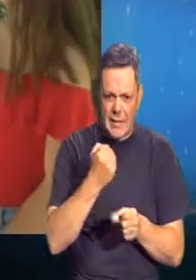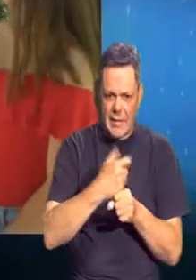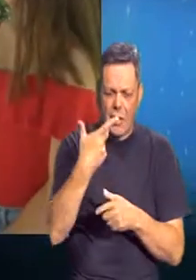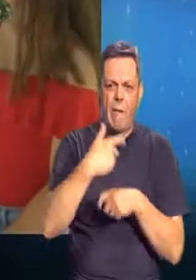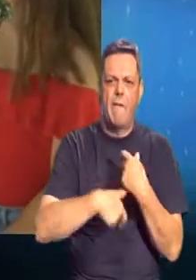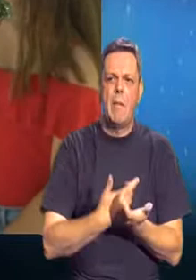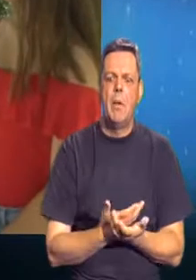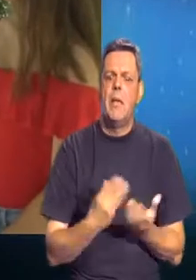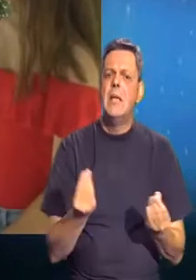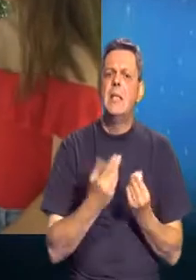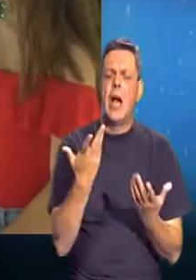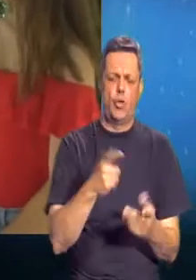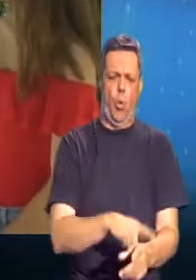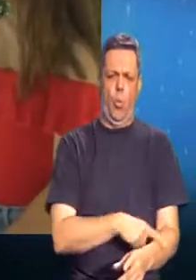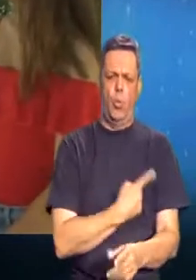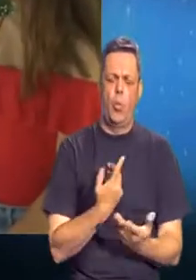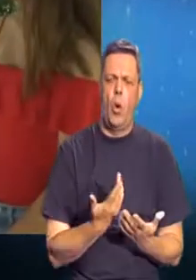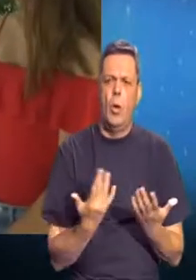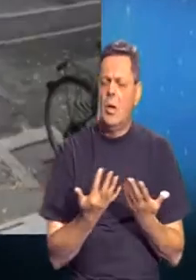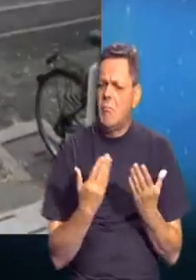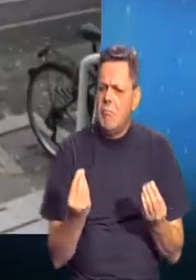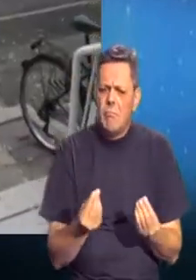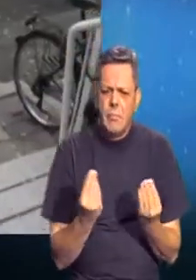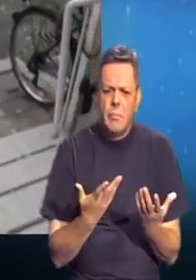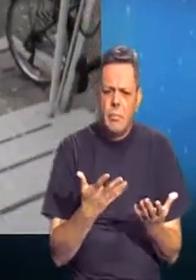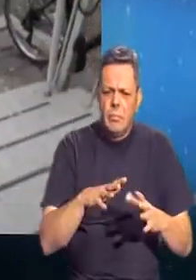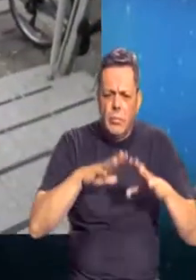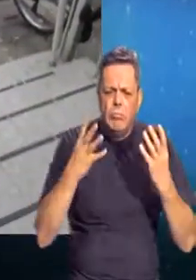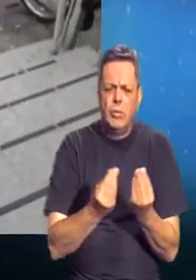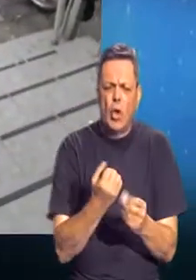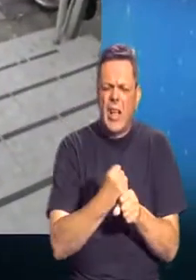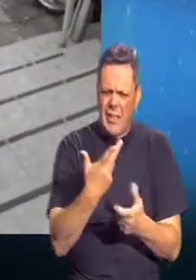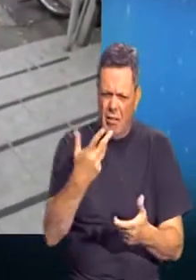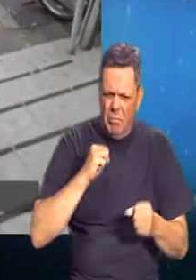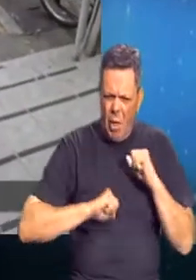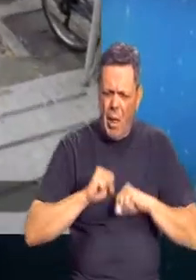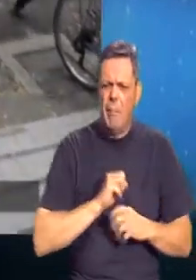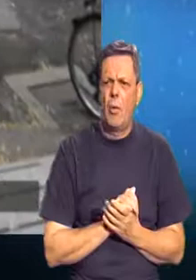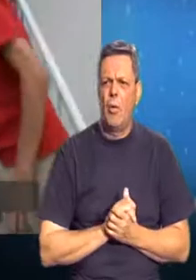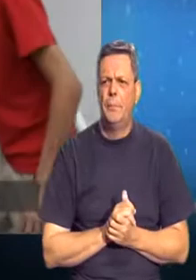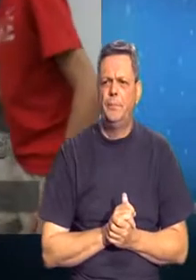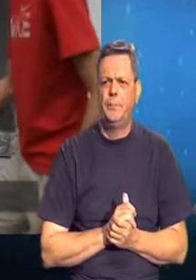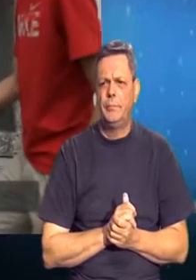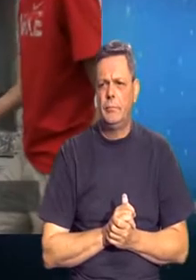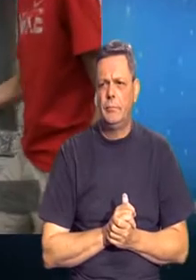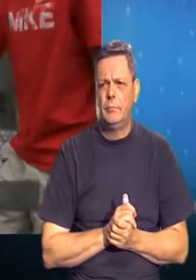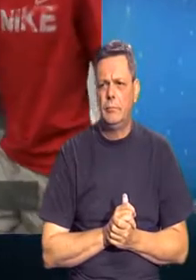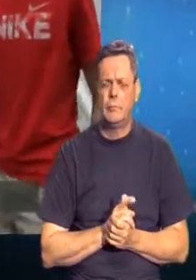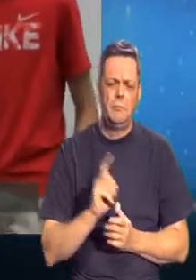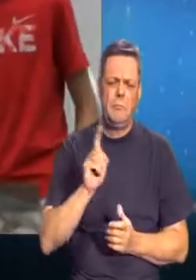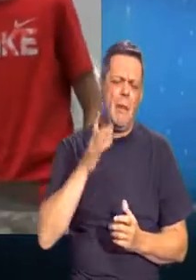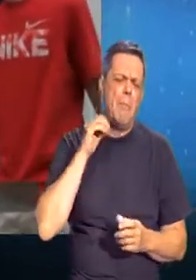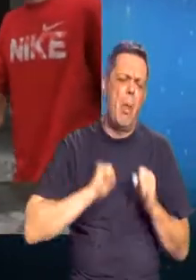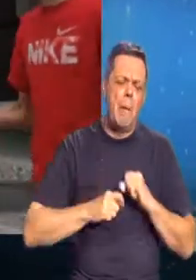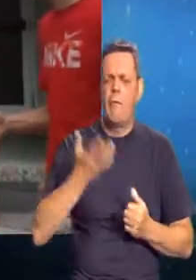taj film. Zašto toliko dugo? Na koji način ste sve radili? Je li bilo naporno? Pa nije bilo naporno. Bilo